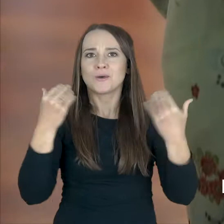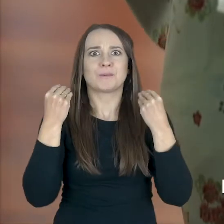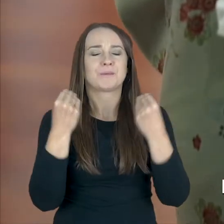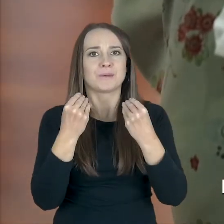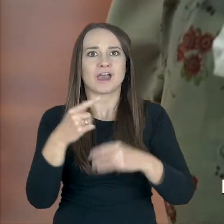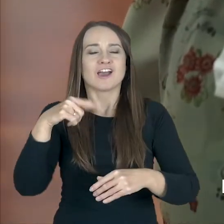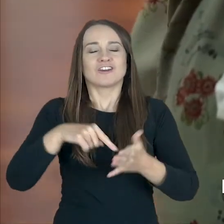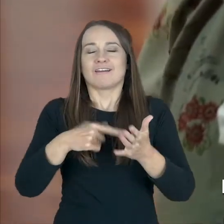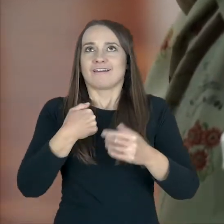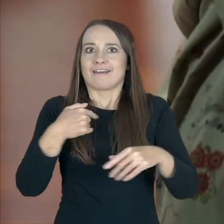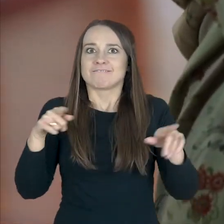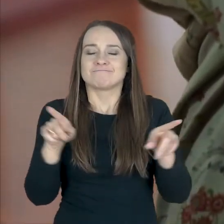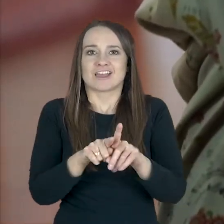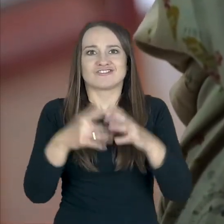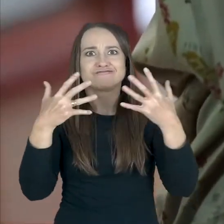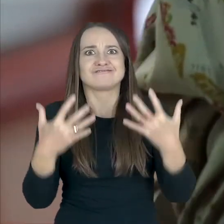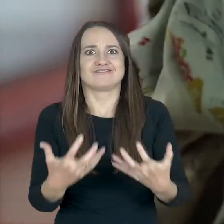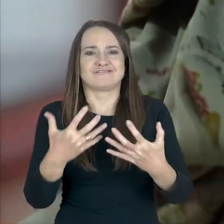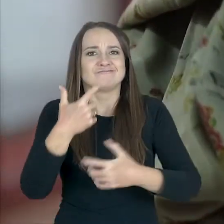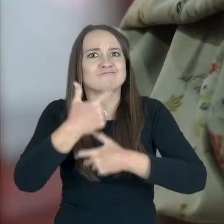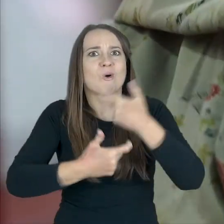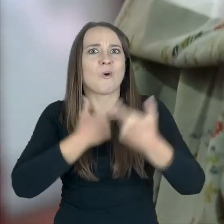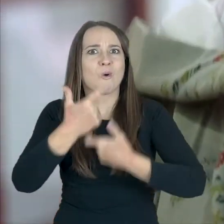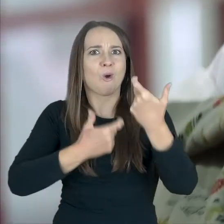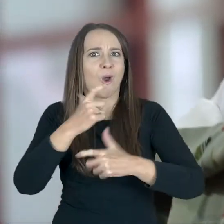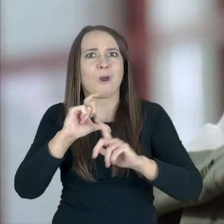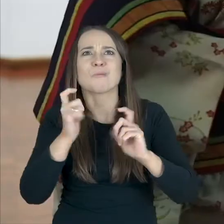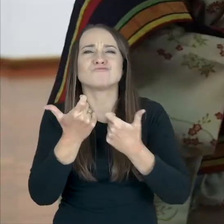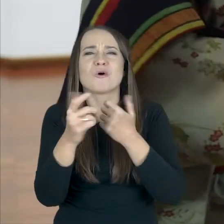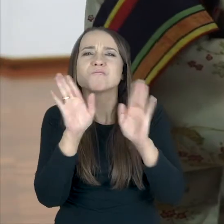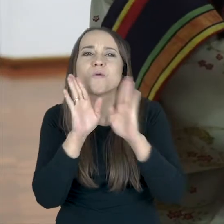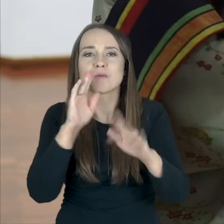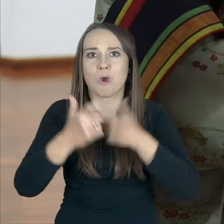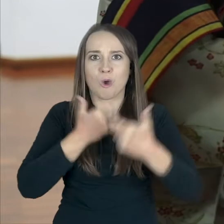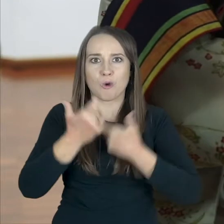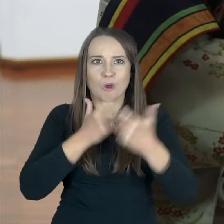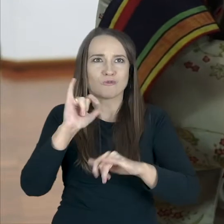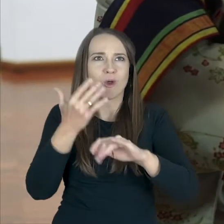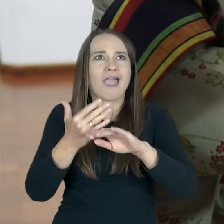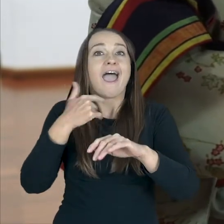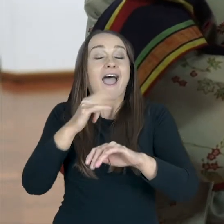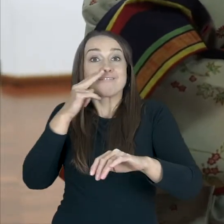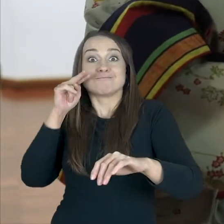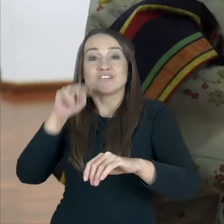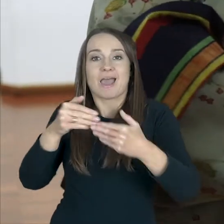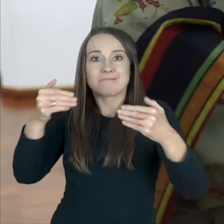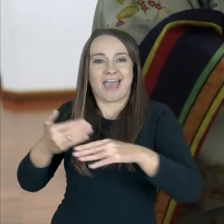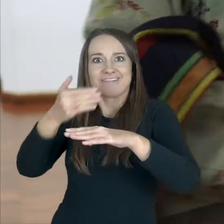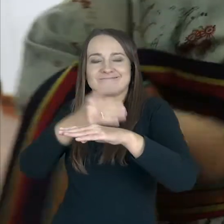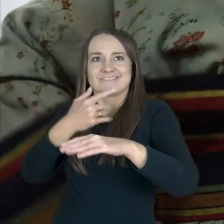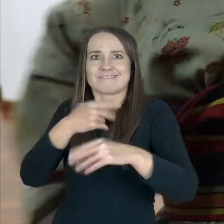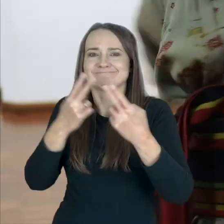mnie poruszył, że zapragnęłam robić coś możliwie zbliżonego do tego, co zobaczyłam w